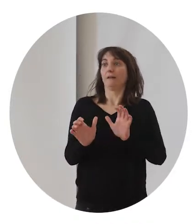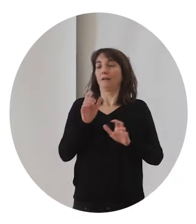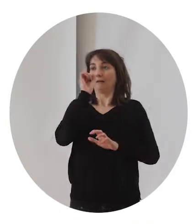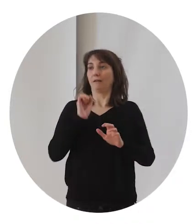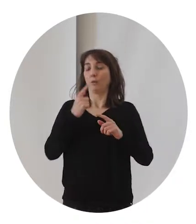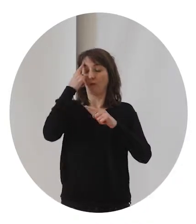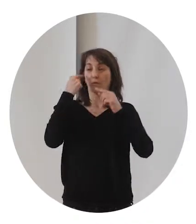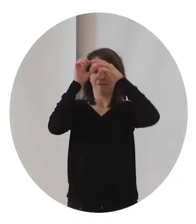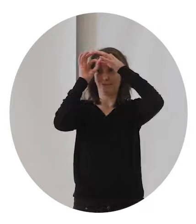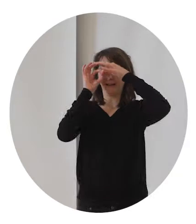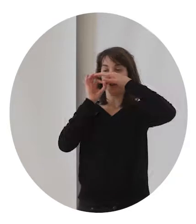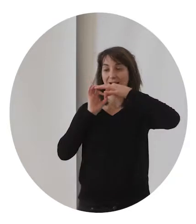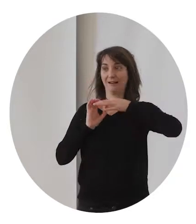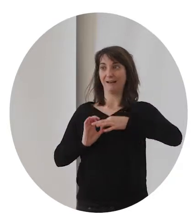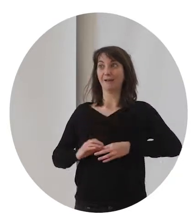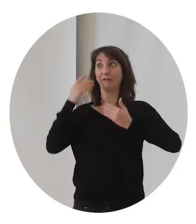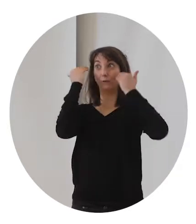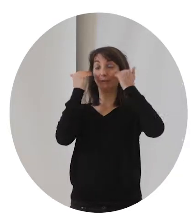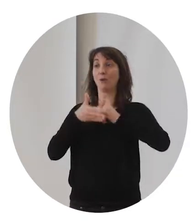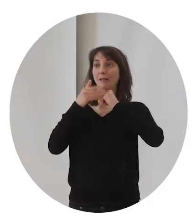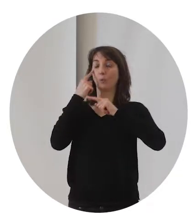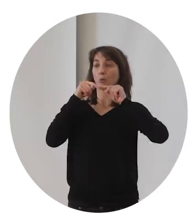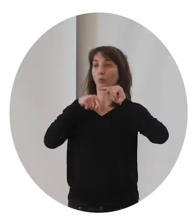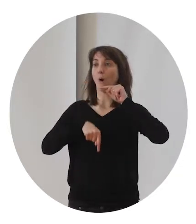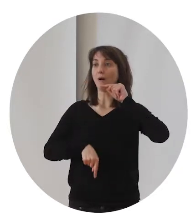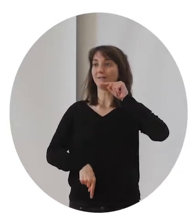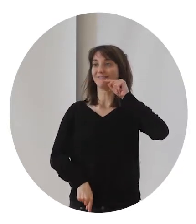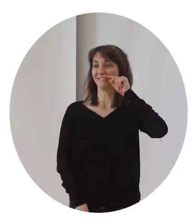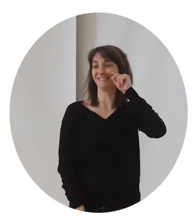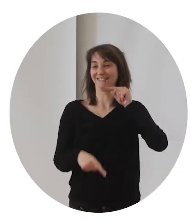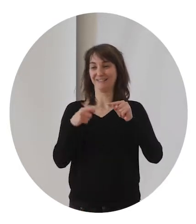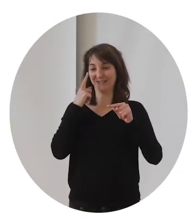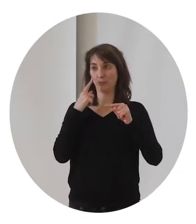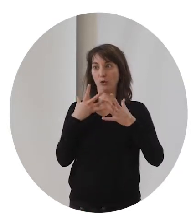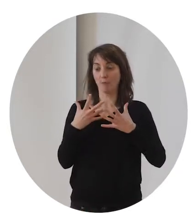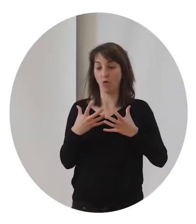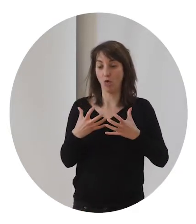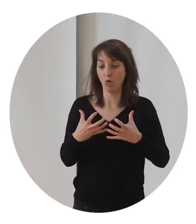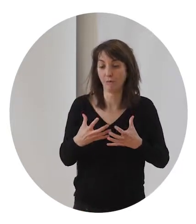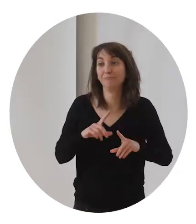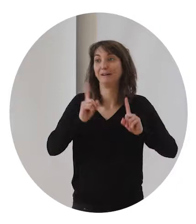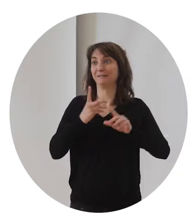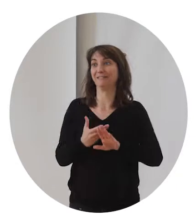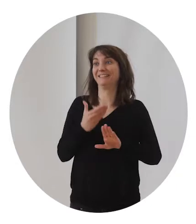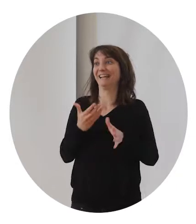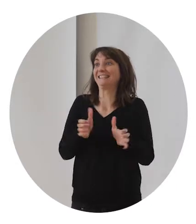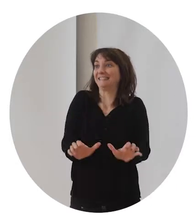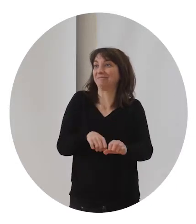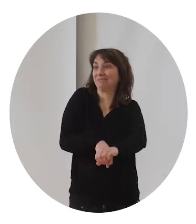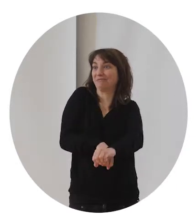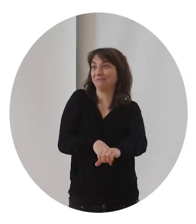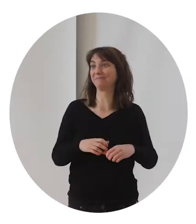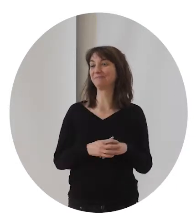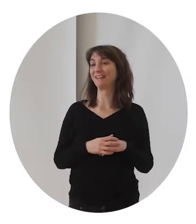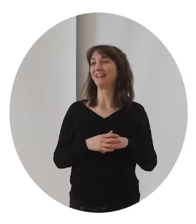grâce à l'intégration vestibulaire de la verticalité. Là, c'est une phrase donc de Bullinger. C'est extrêmement important. C'est